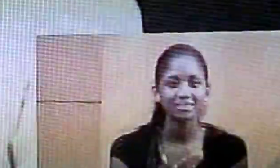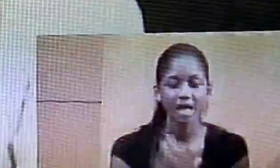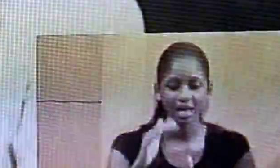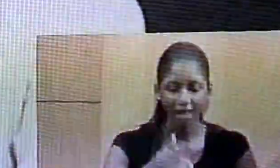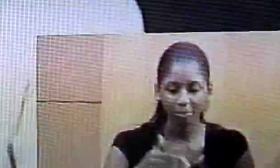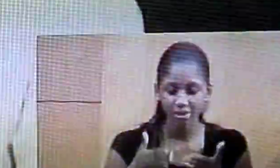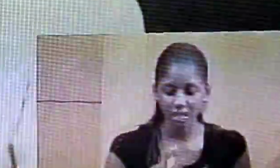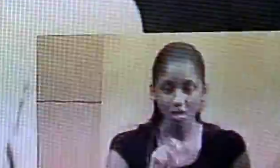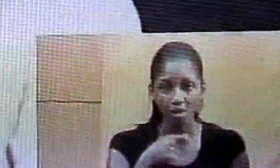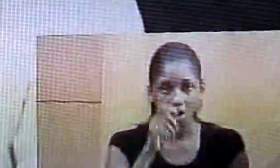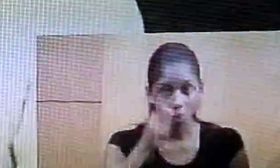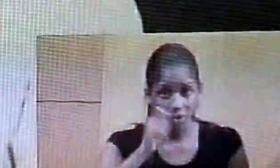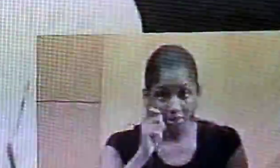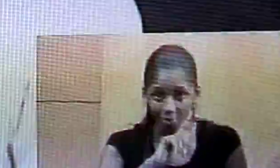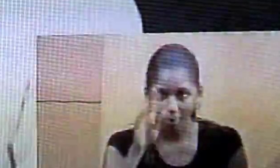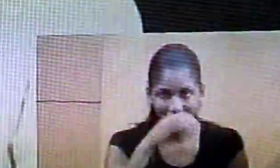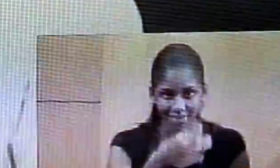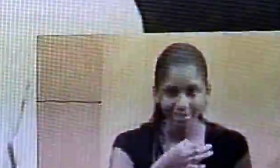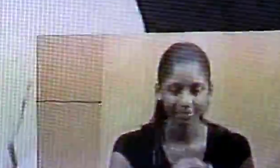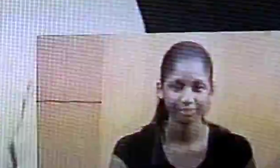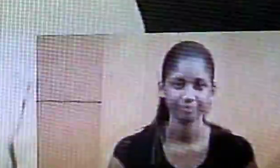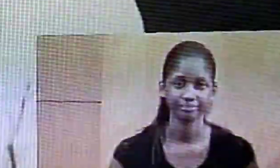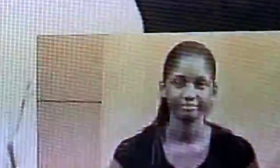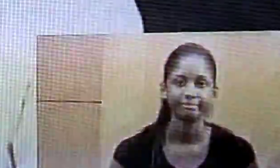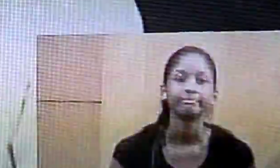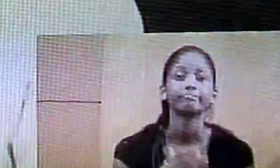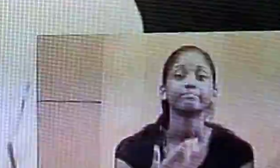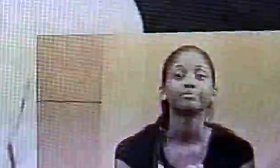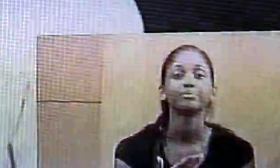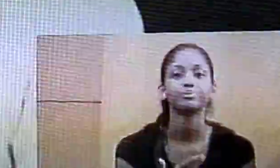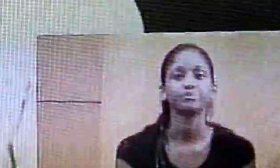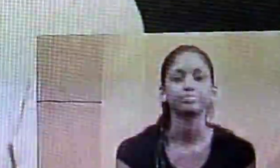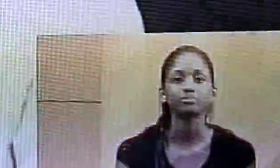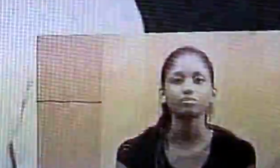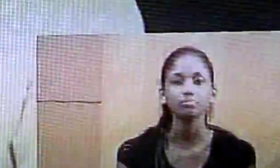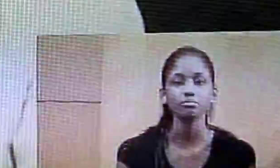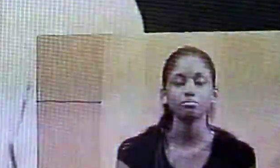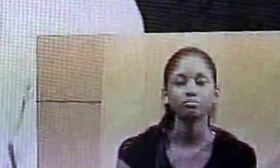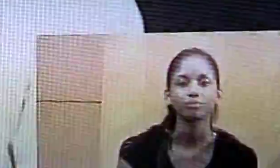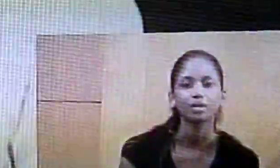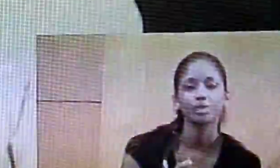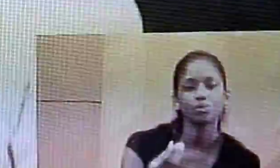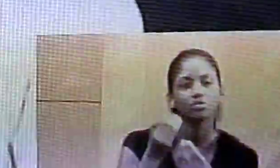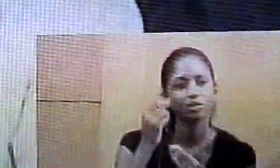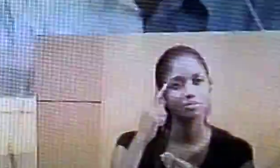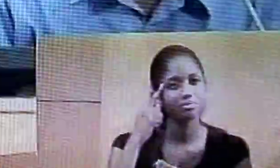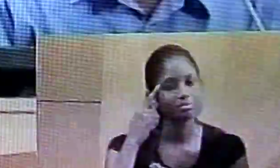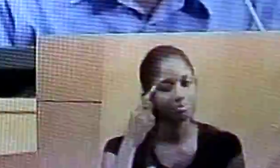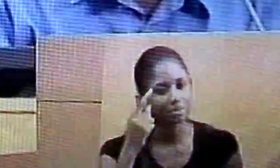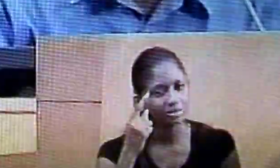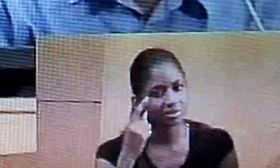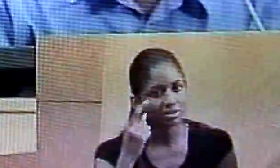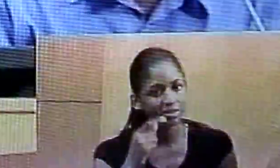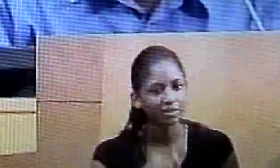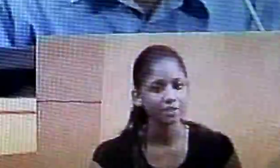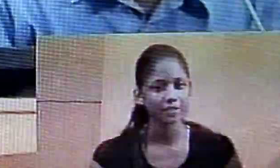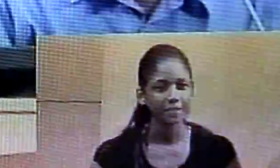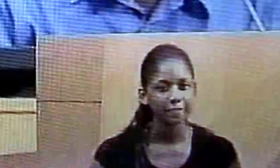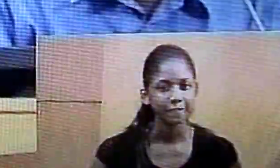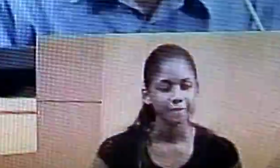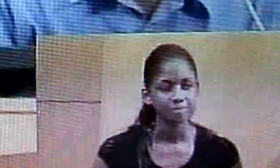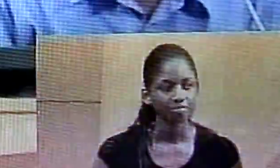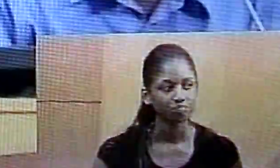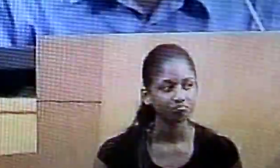cabinets d'audit n'ont pas dit. Et c'est ça que finalement qui me fait penser qu'ils ne sont